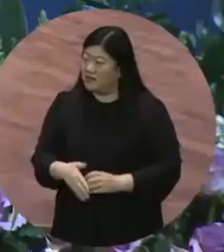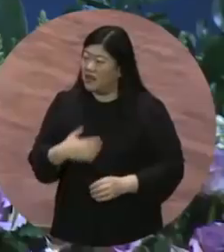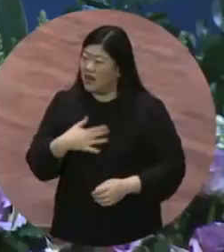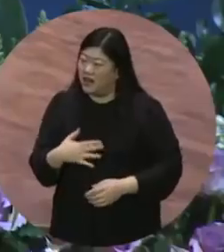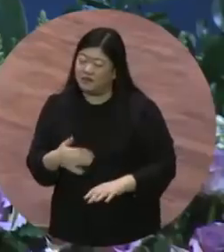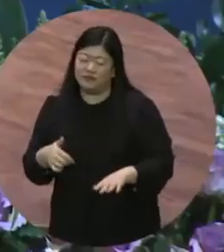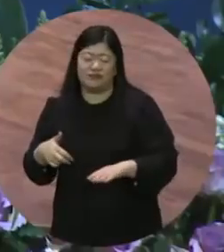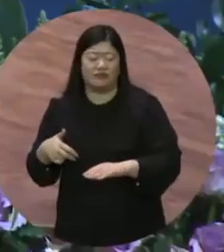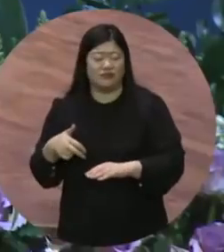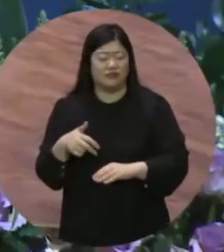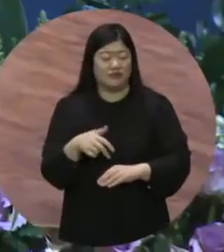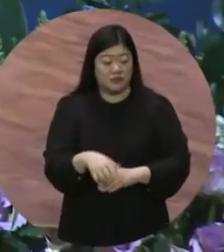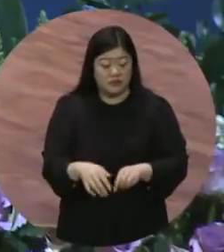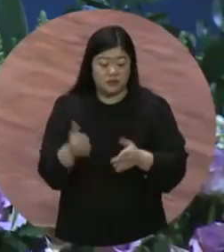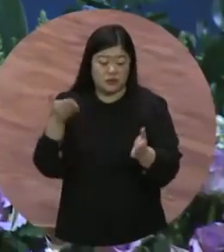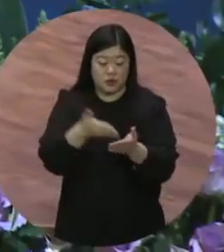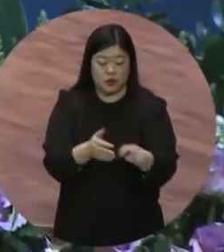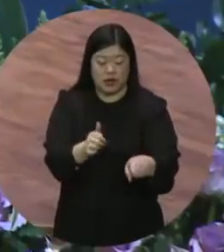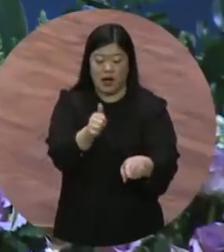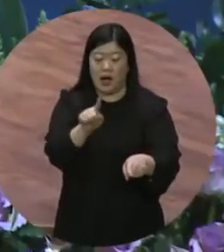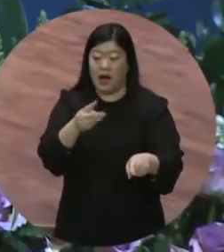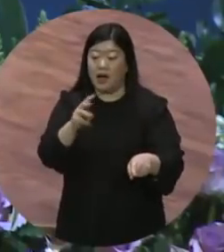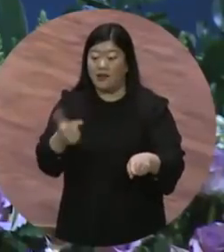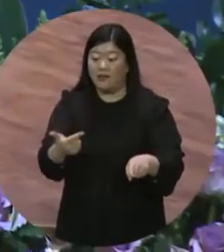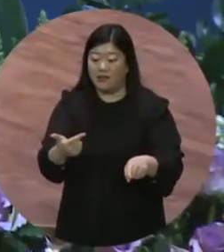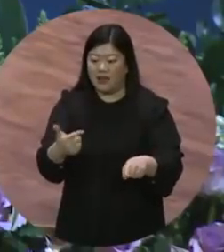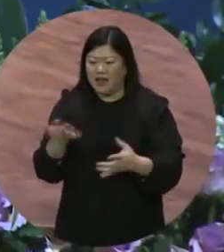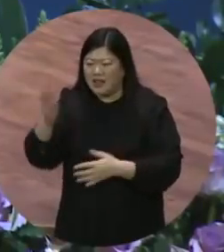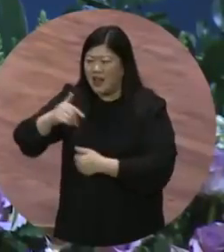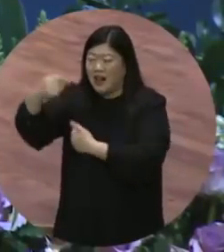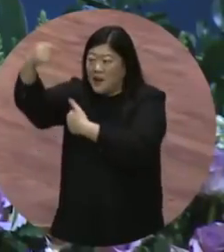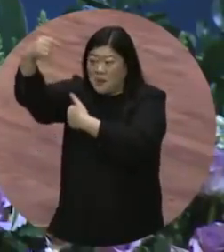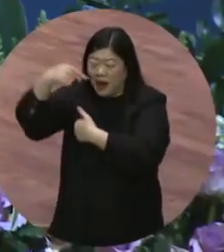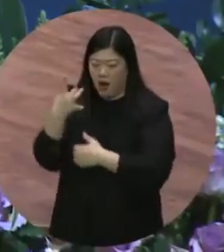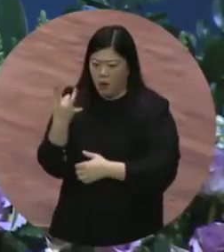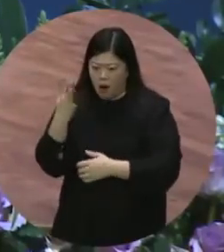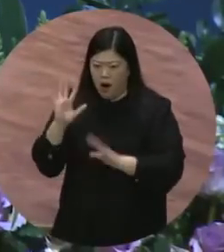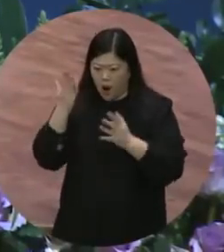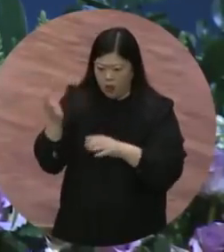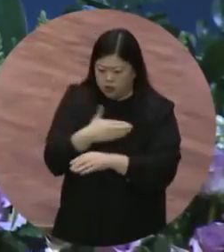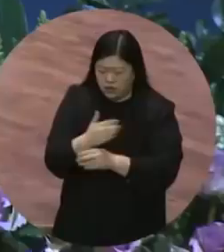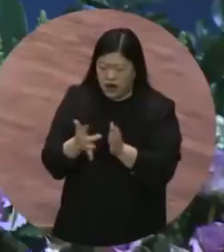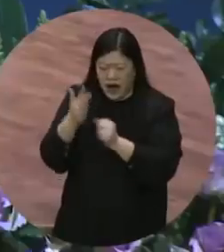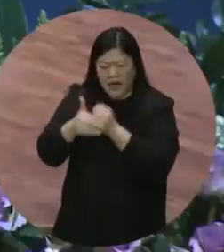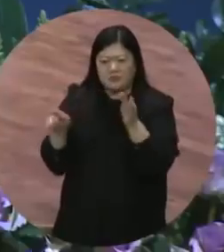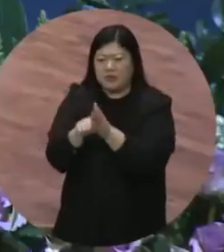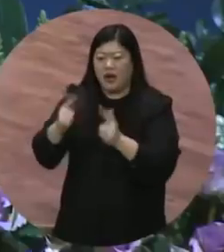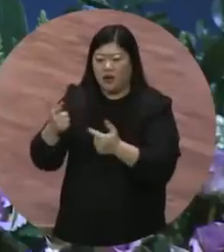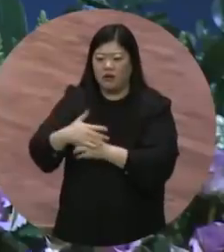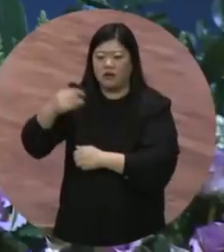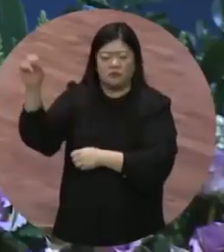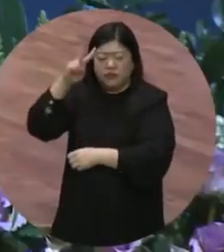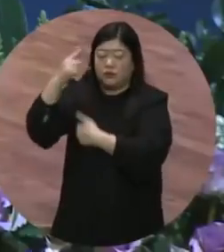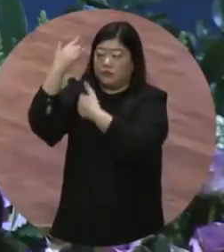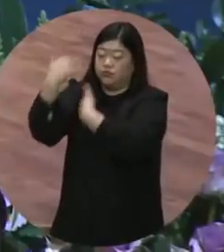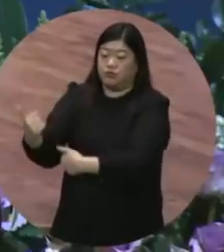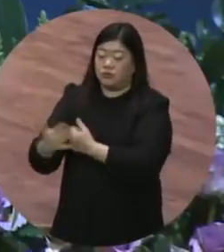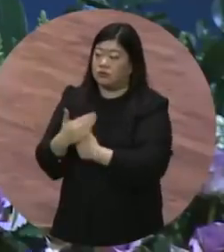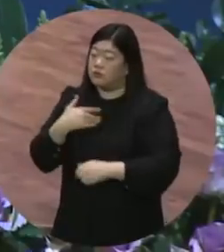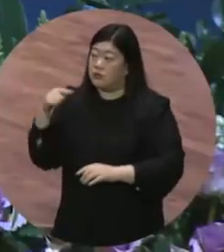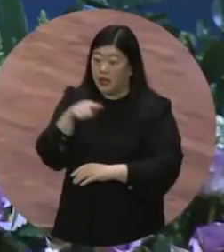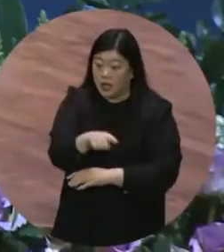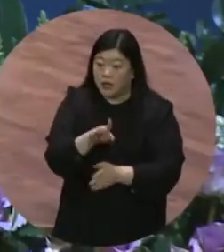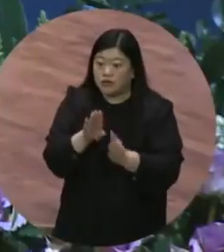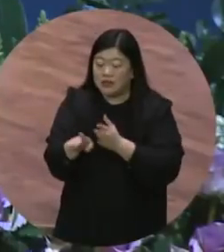하란에 도착했어요. 근데 믿음의 뿌리가 없어요. 험난한 길, 미지의 땅에 대한 두려움,